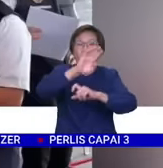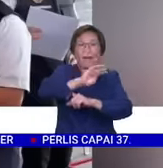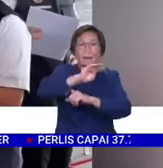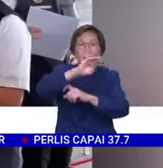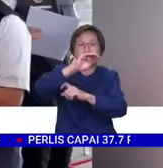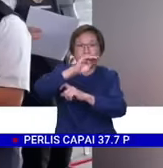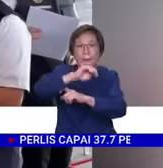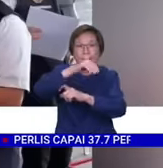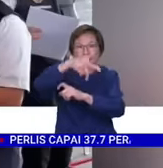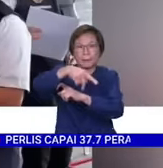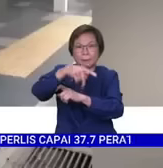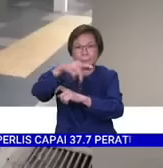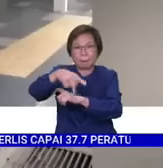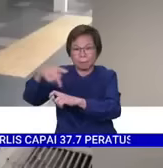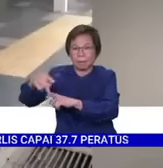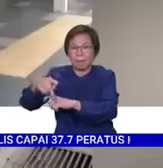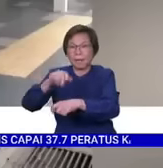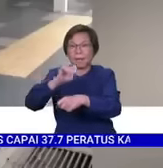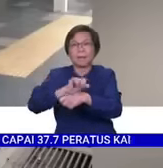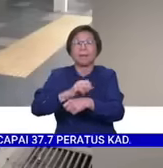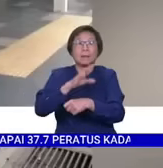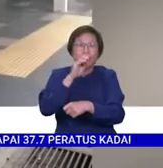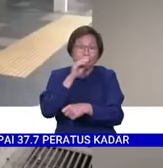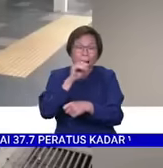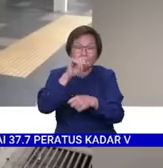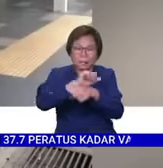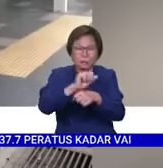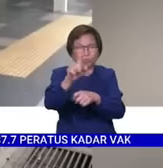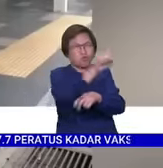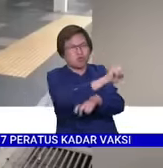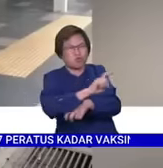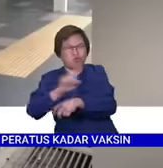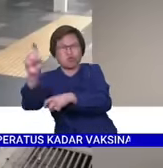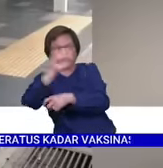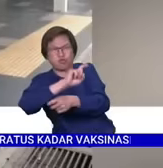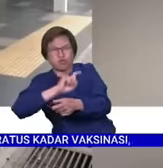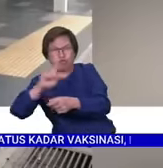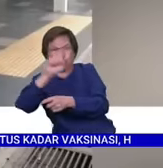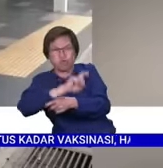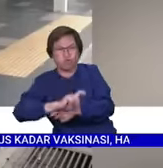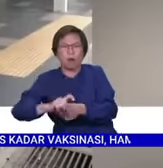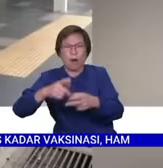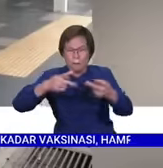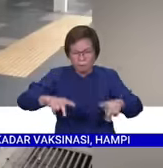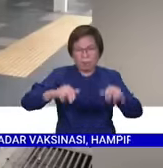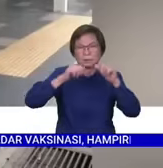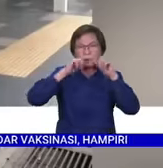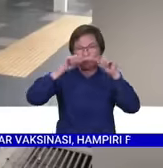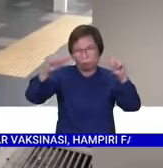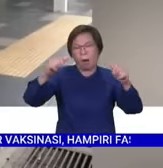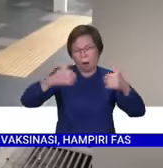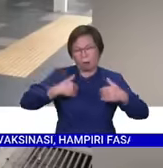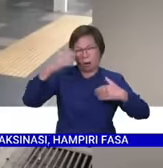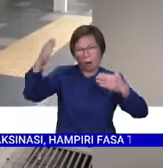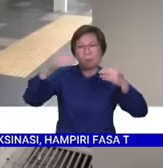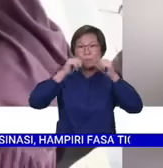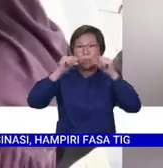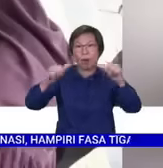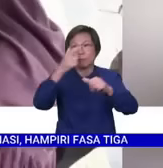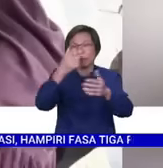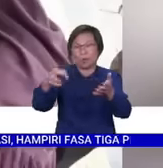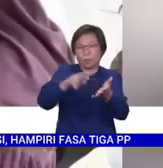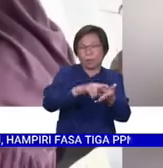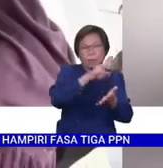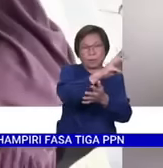MPV menyebut kerja-kerja sanitasi dan desinfeksi akan dilaksanakan di pasar awam tersebut berdasarkan